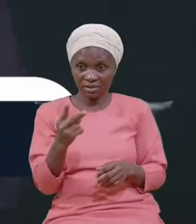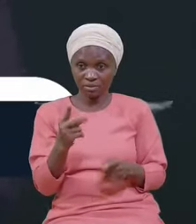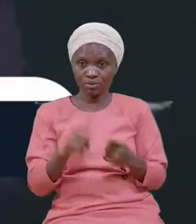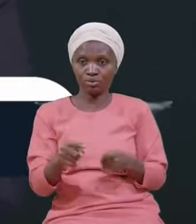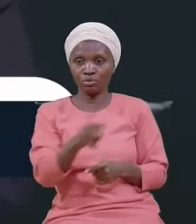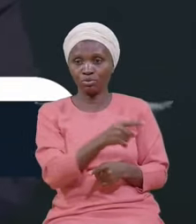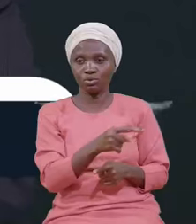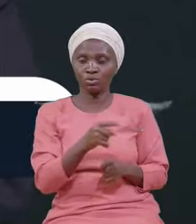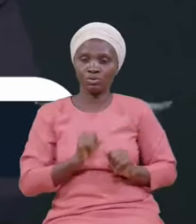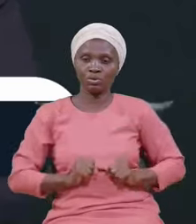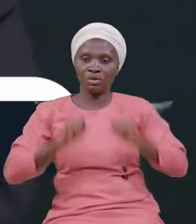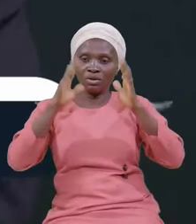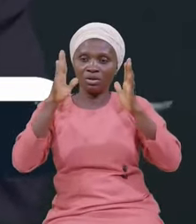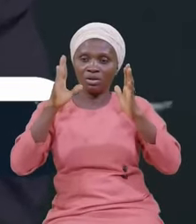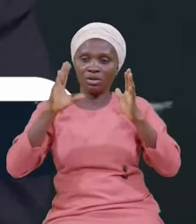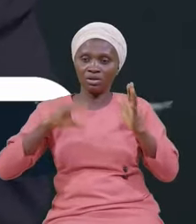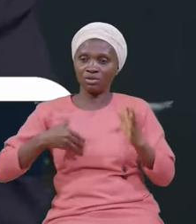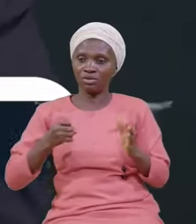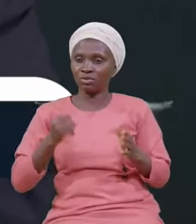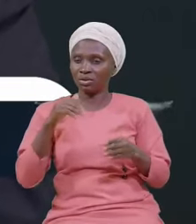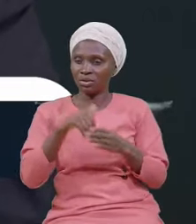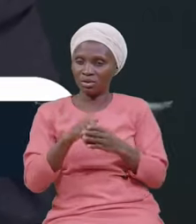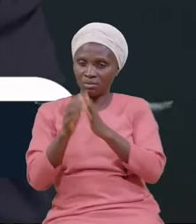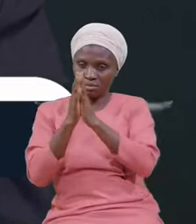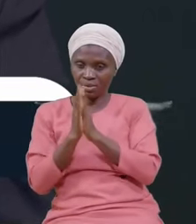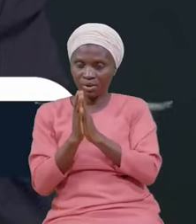dans la supplication.